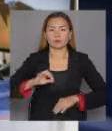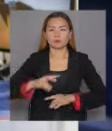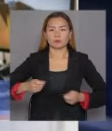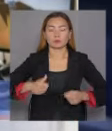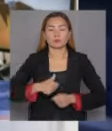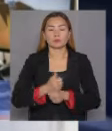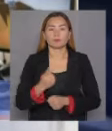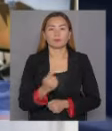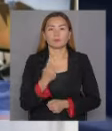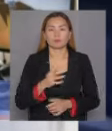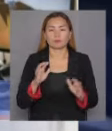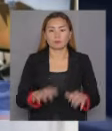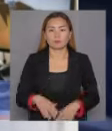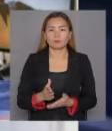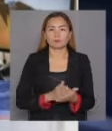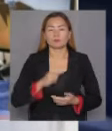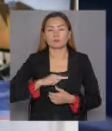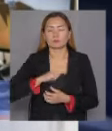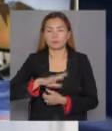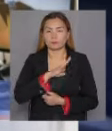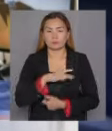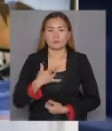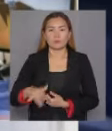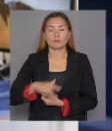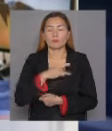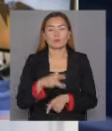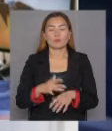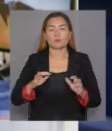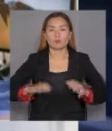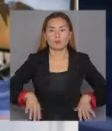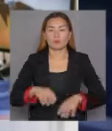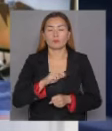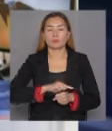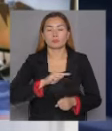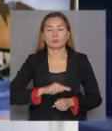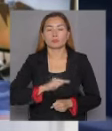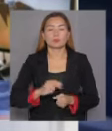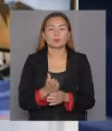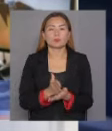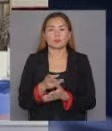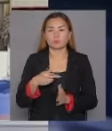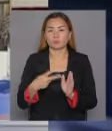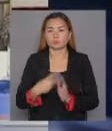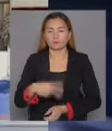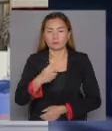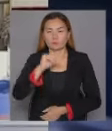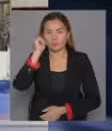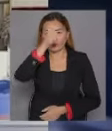төрағасының бірінші орынбасары қызметін атқарған. Жамбыл облысы әкімінің орынбасары лауазымында да істеді.